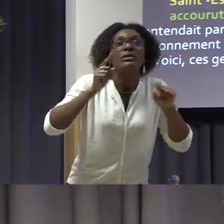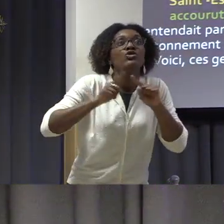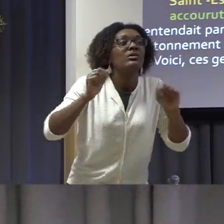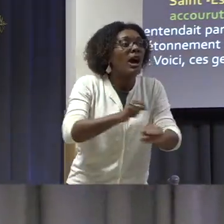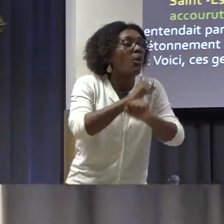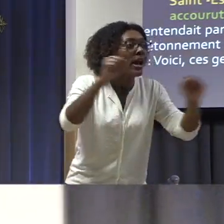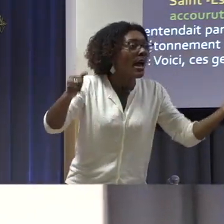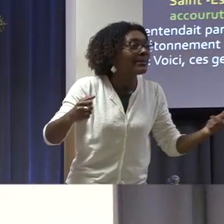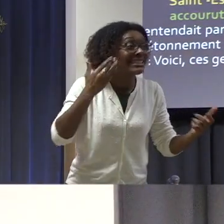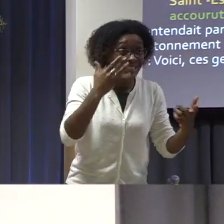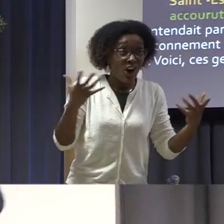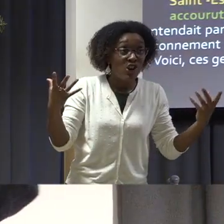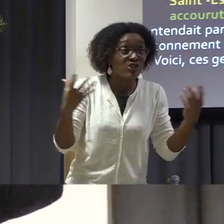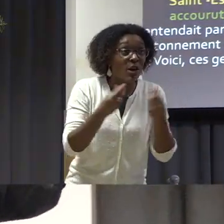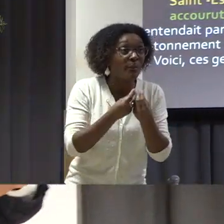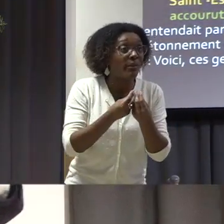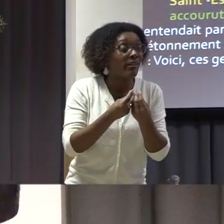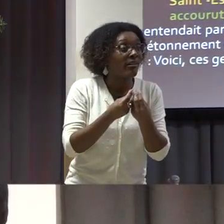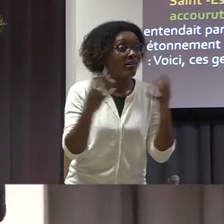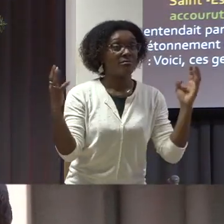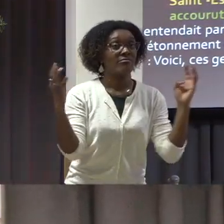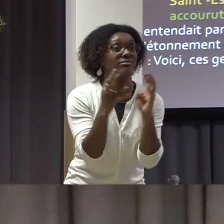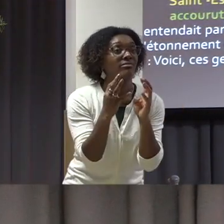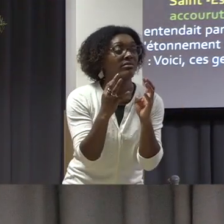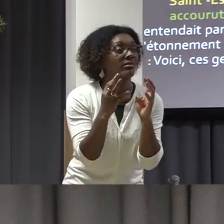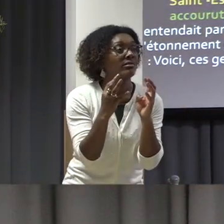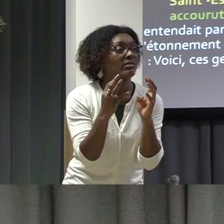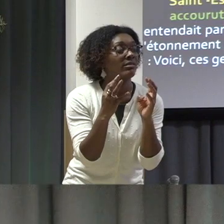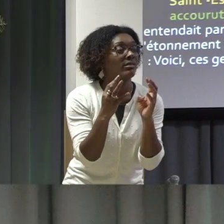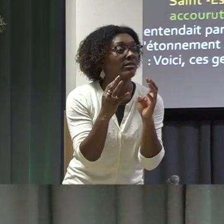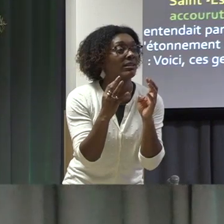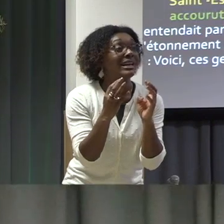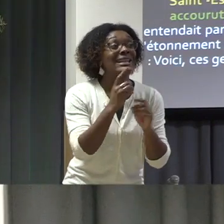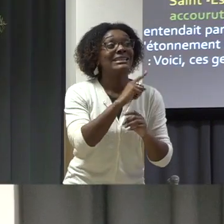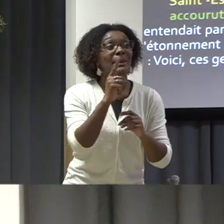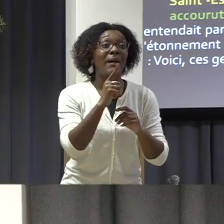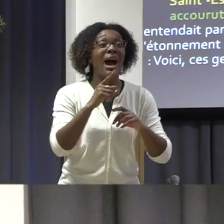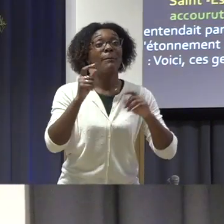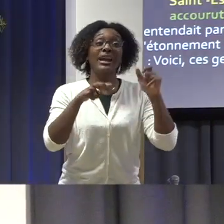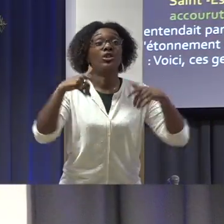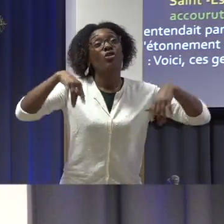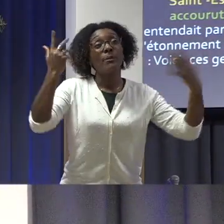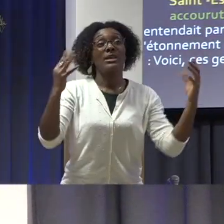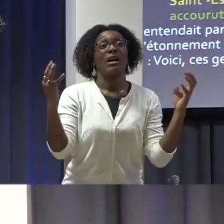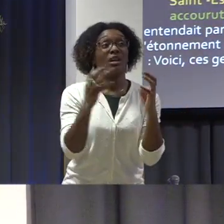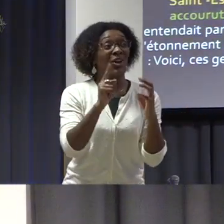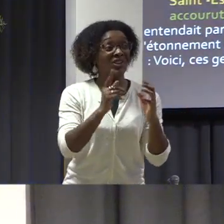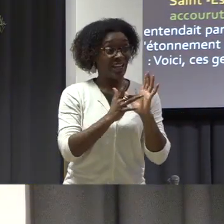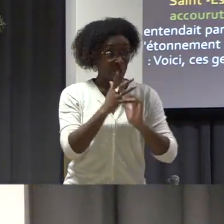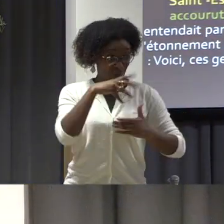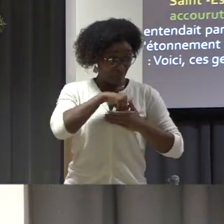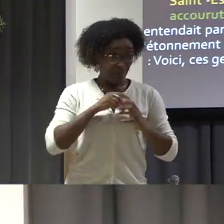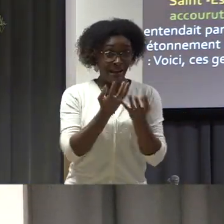c'est pas un conglomérat des personnes qui viennent se trouver à un endroit mais une communauté unie qui se trouve dans un